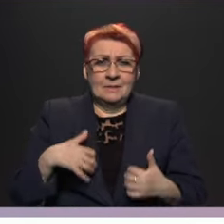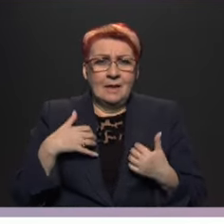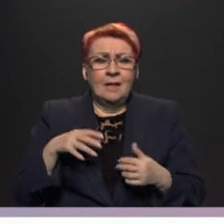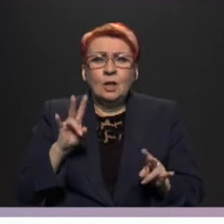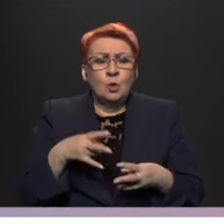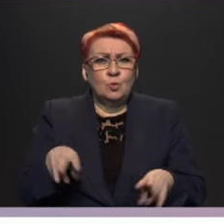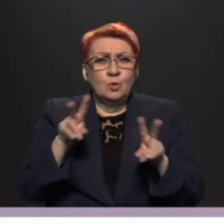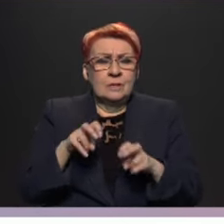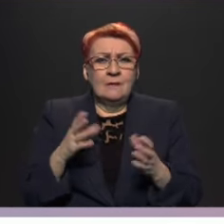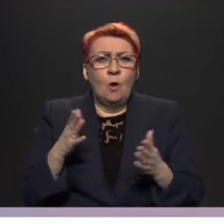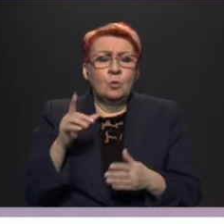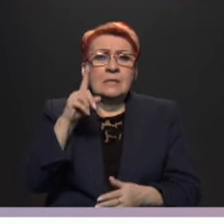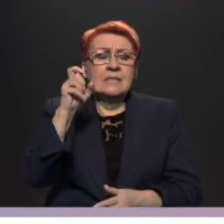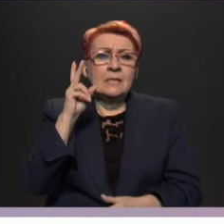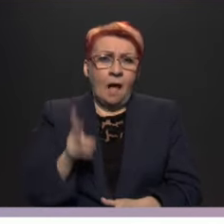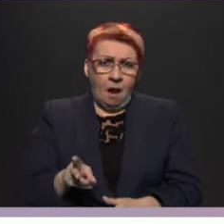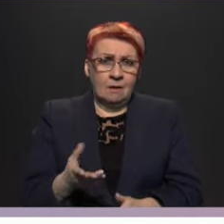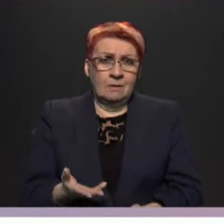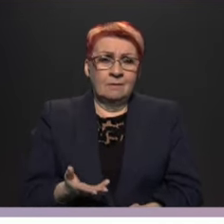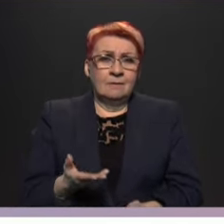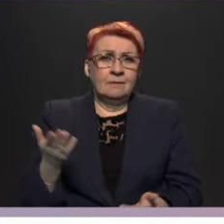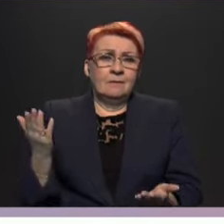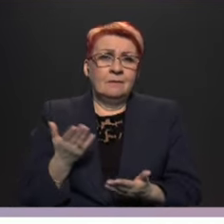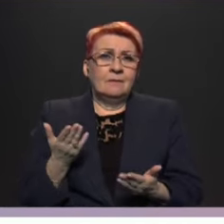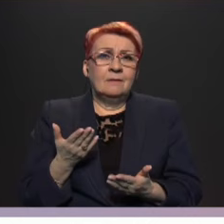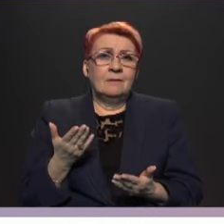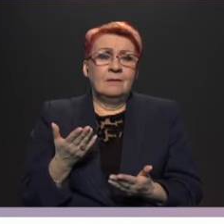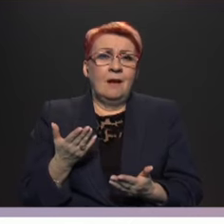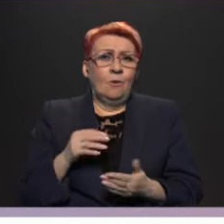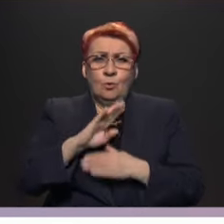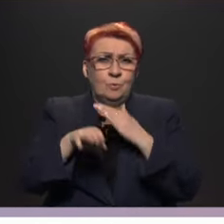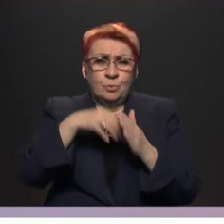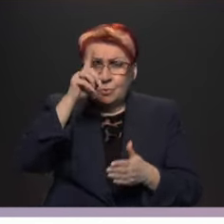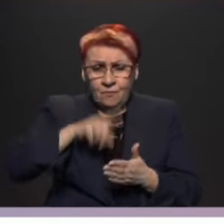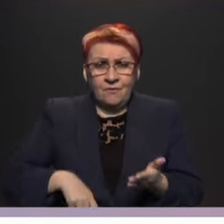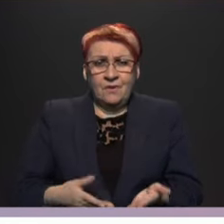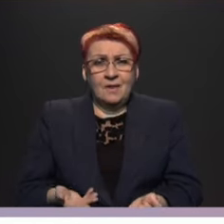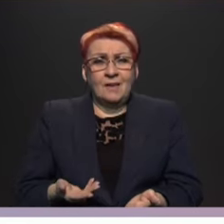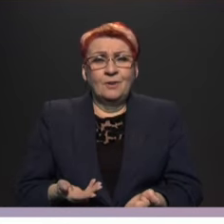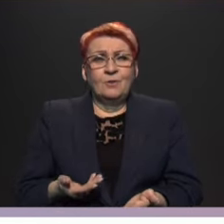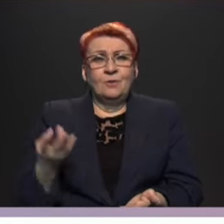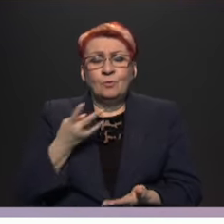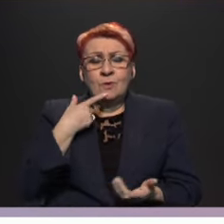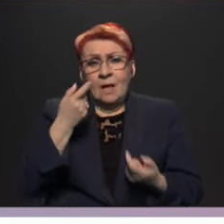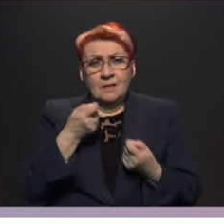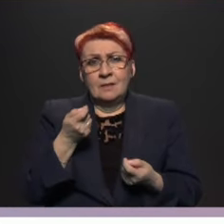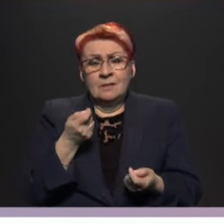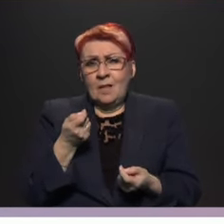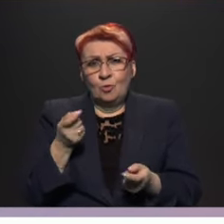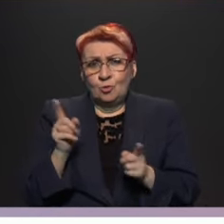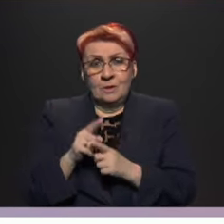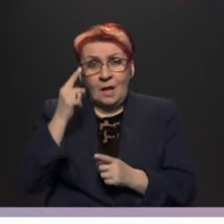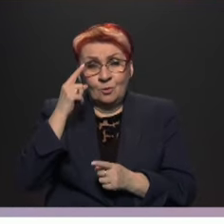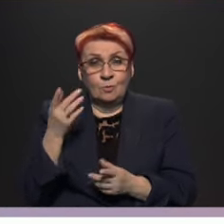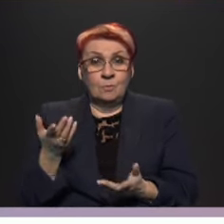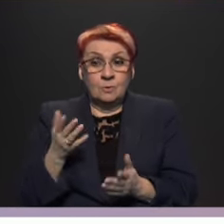искать какой-то знак, какую-то примету, не нужно настороженно обо всем думать, потому что, ну